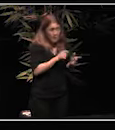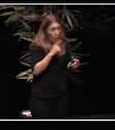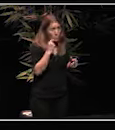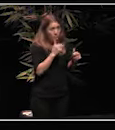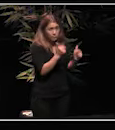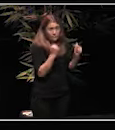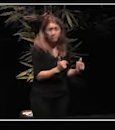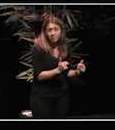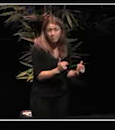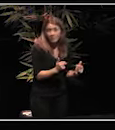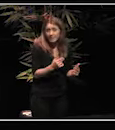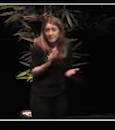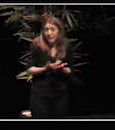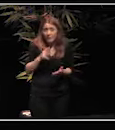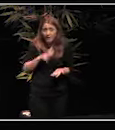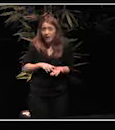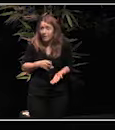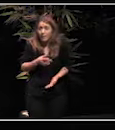Excusez-moi d'être objectif.